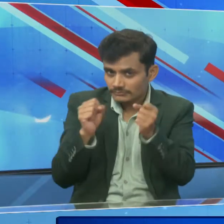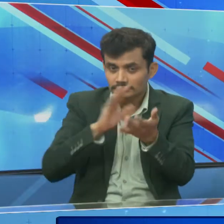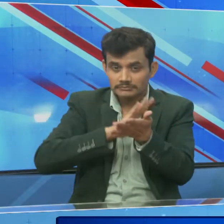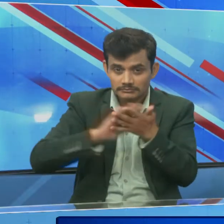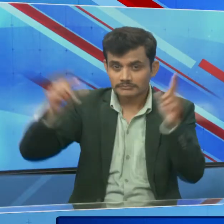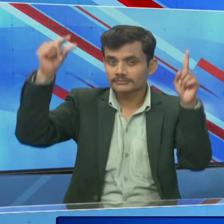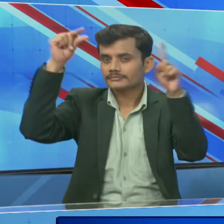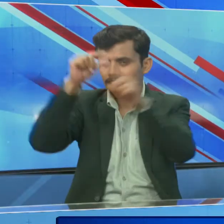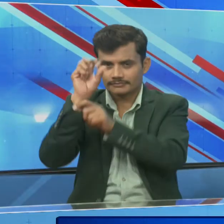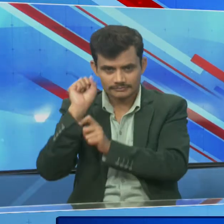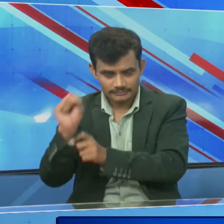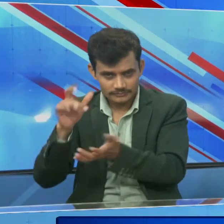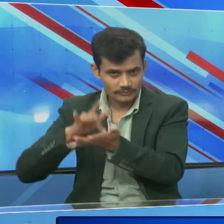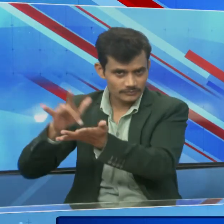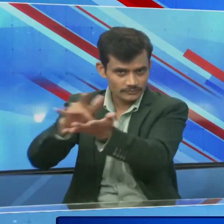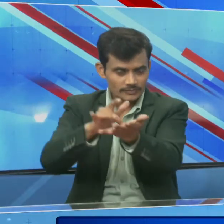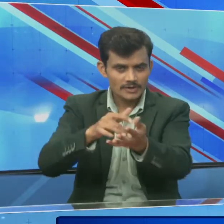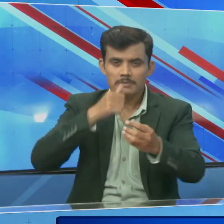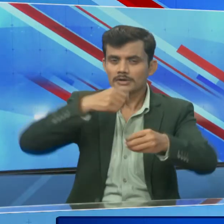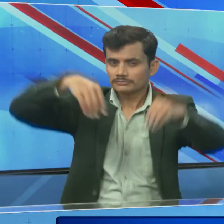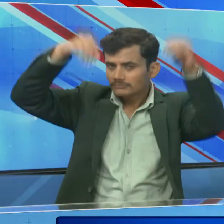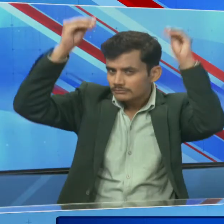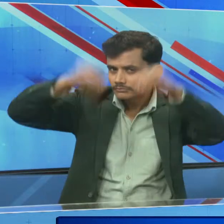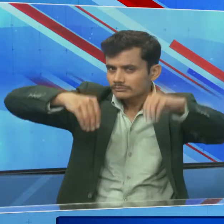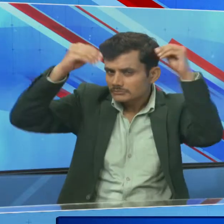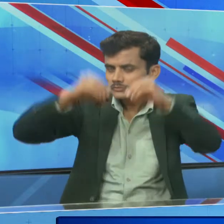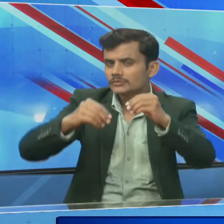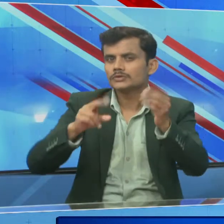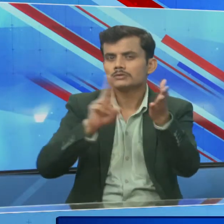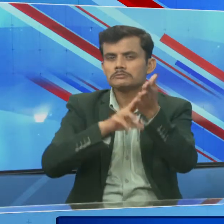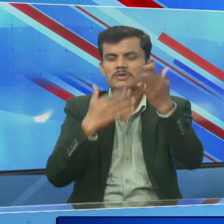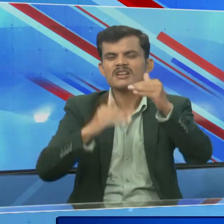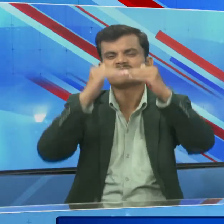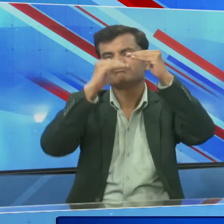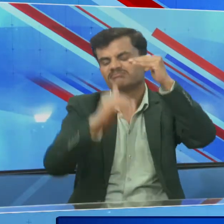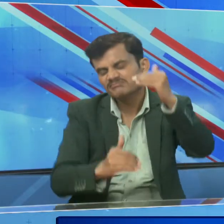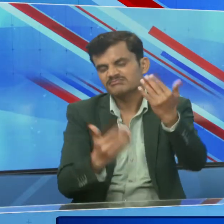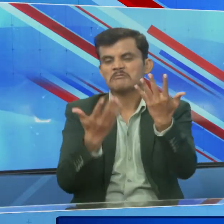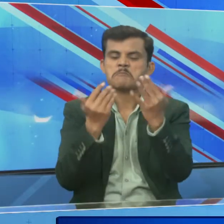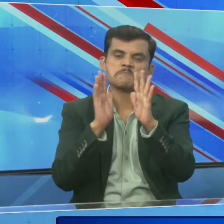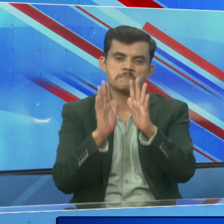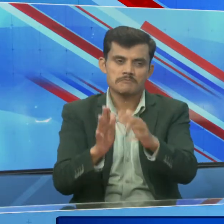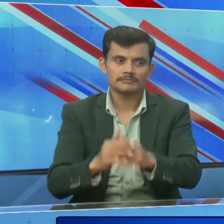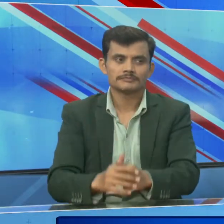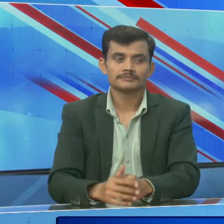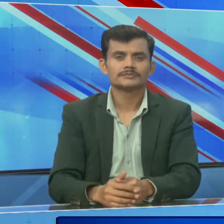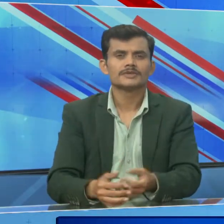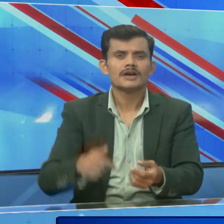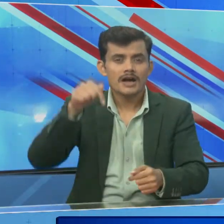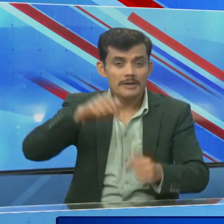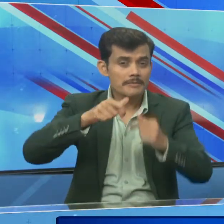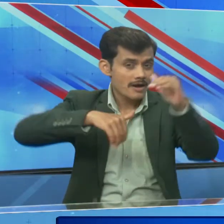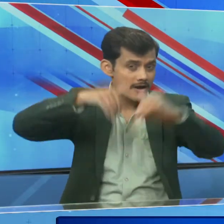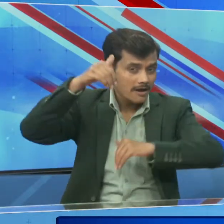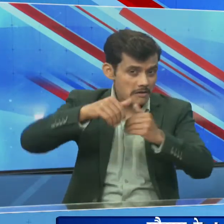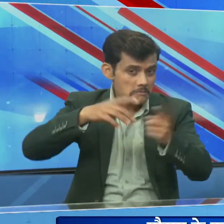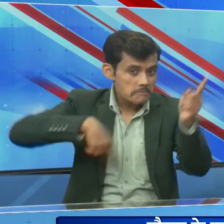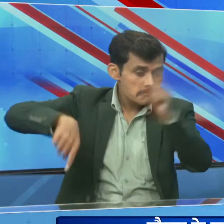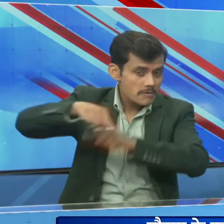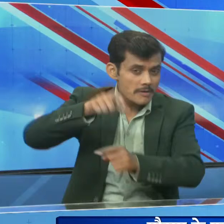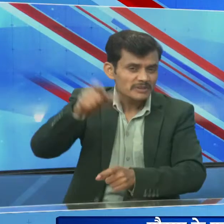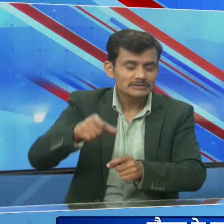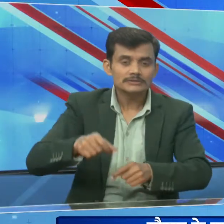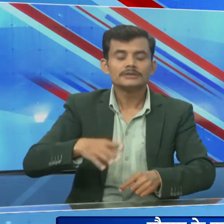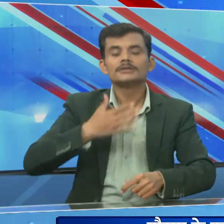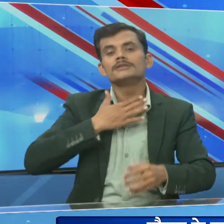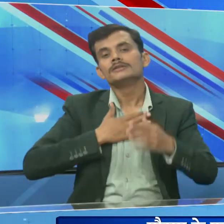कुछ हिस्सों में बारिश सामान्य से कम होने का संभावना है। बिल्कुल, चुनावी माहौल भी है तो कैसे राहत मिलेगी, क्योंकि